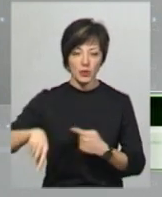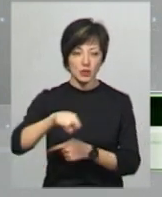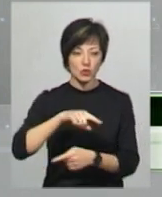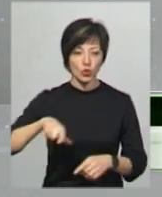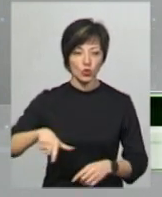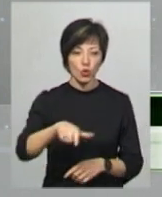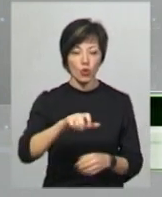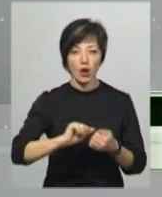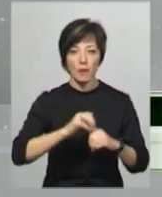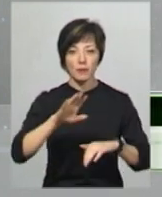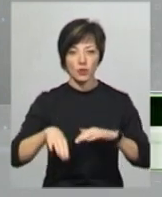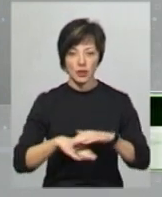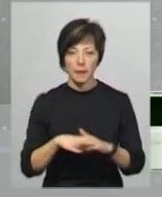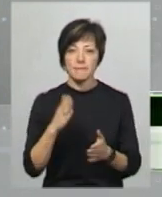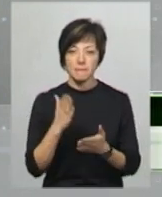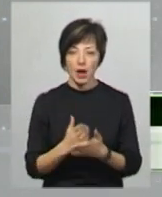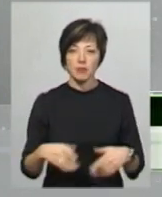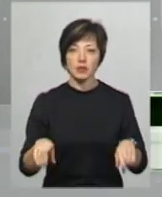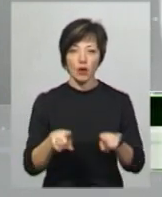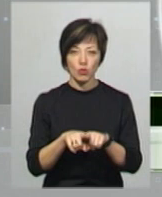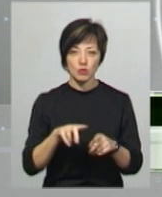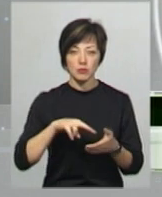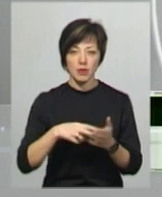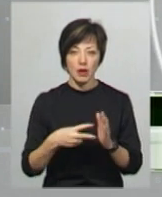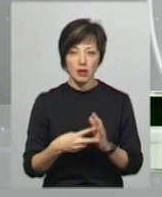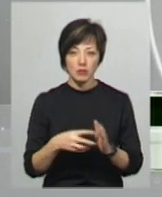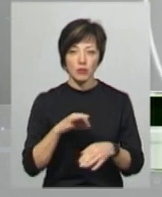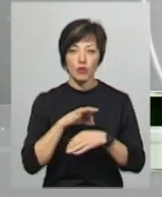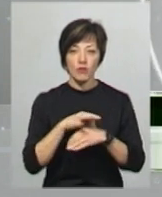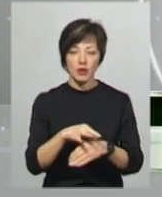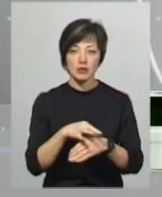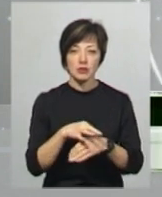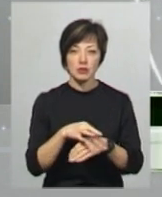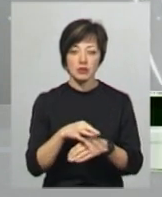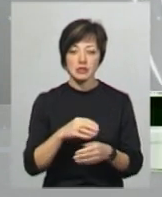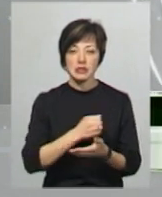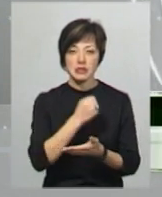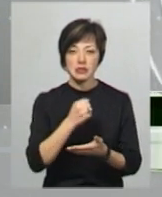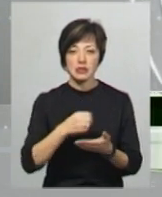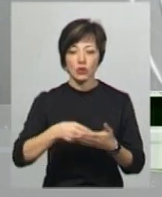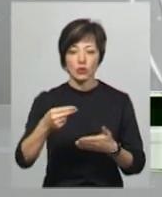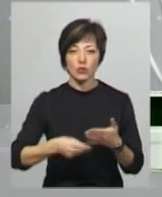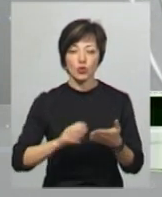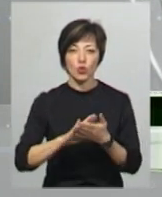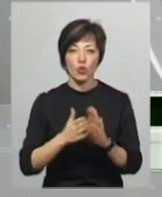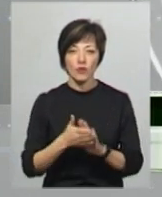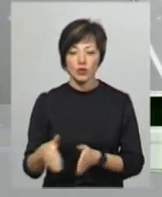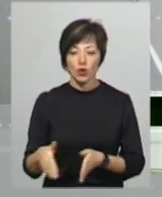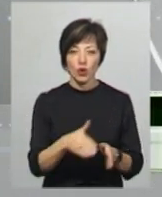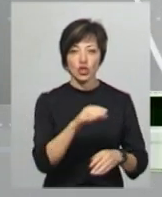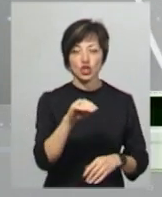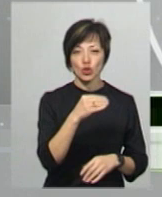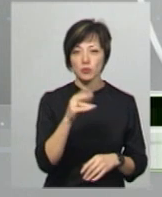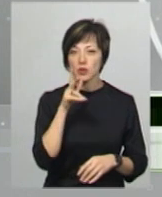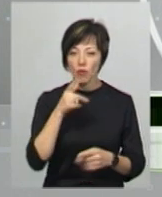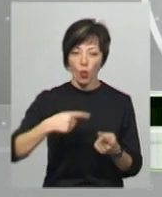міста Кам'янець-Подільського. Маємо також проведені тендерні процедури і заключений договір по автомобільній дорозі Житомир-Чернівці